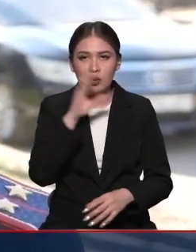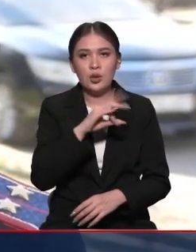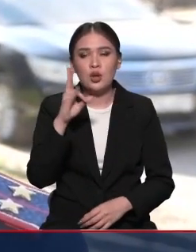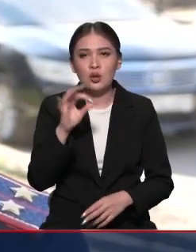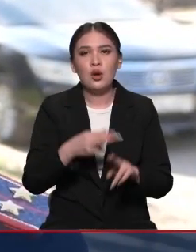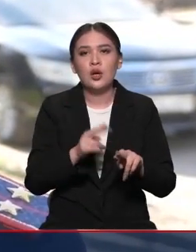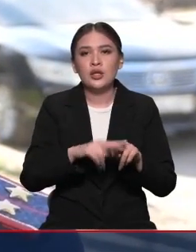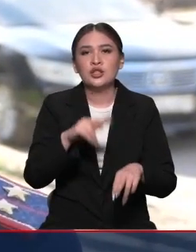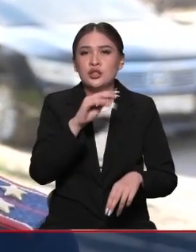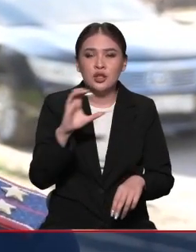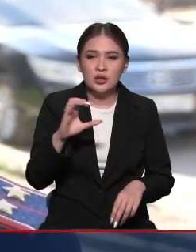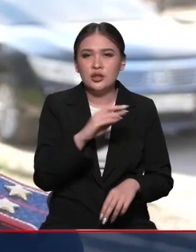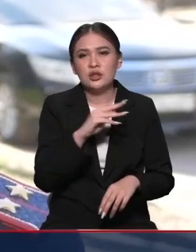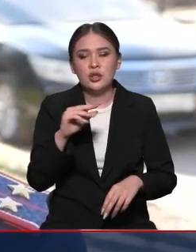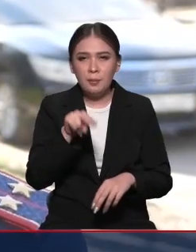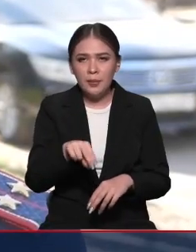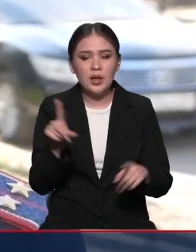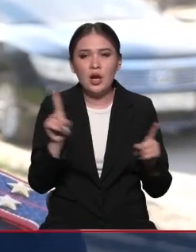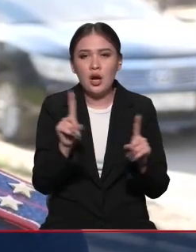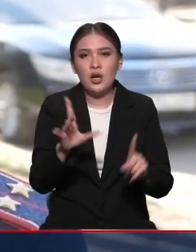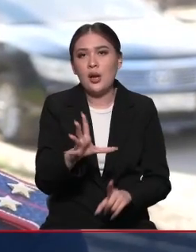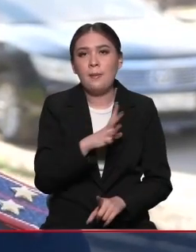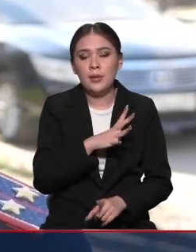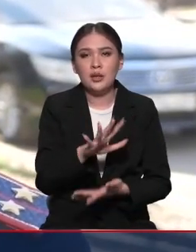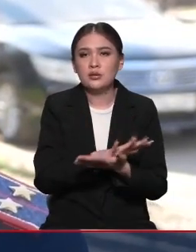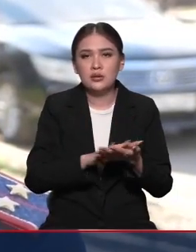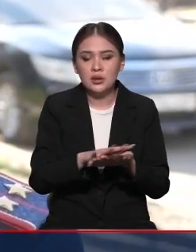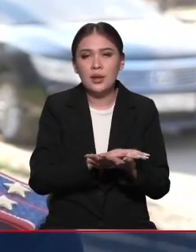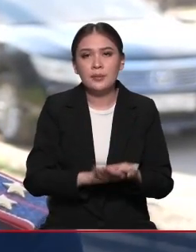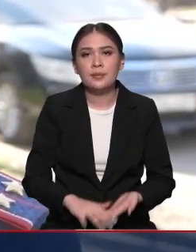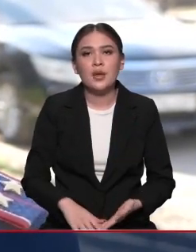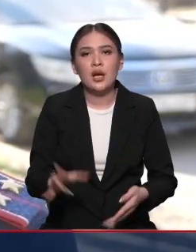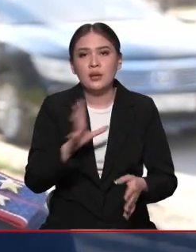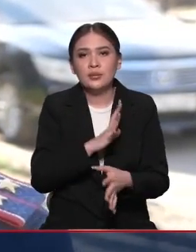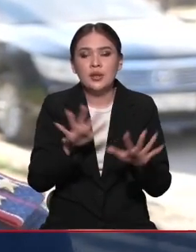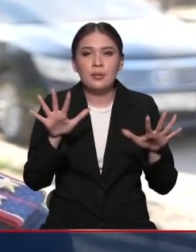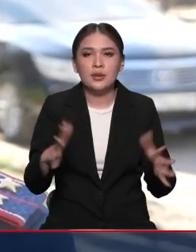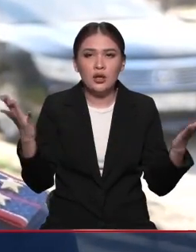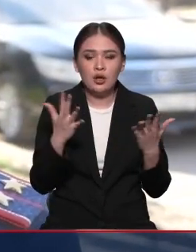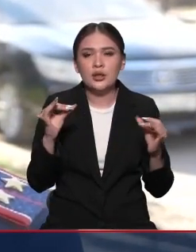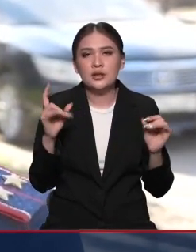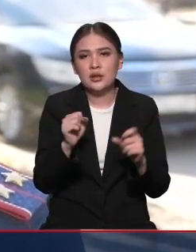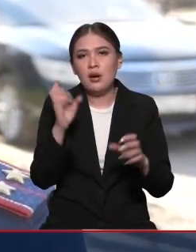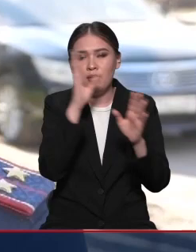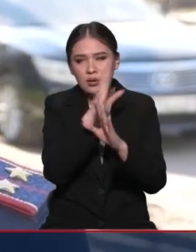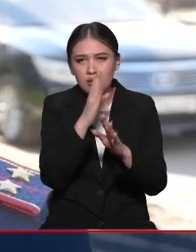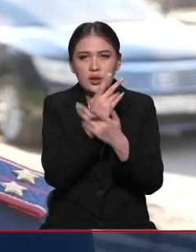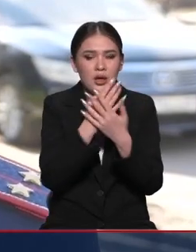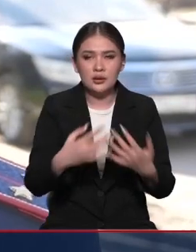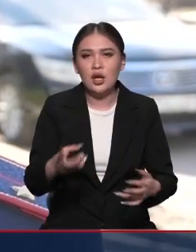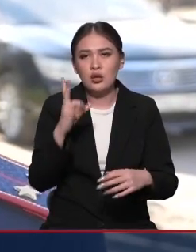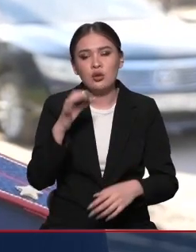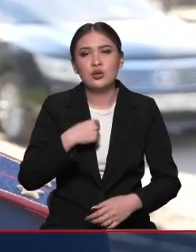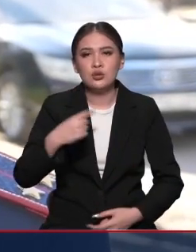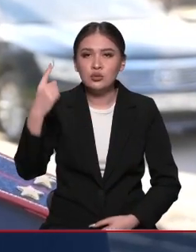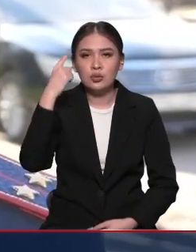в области, да, или в населенном пункте, ну или где бы каких-то паводковых мероприятий не было, я считаю, что